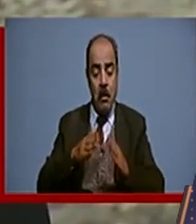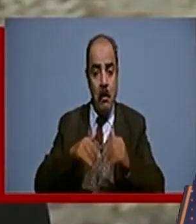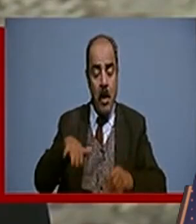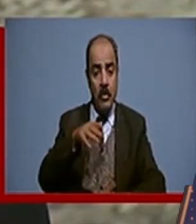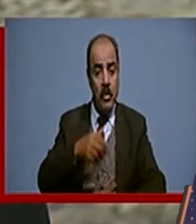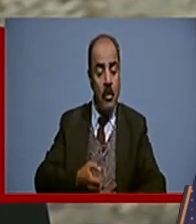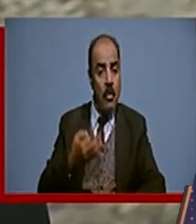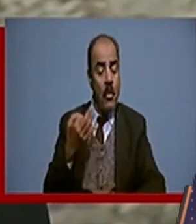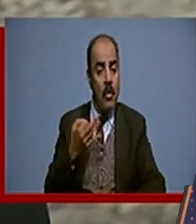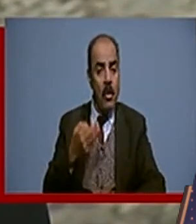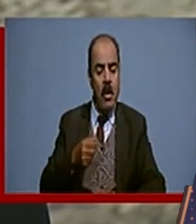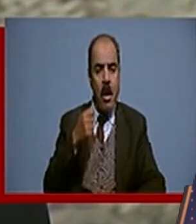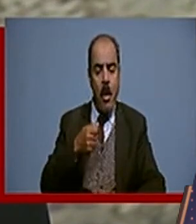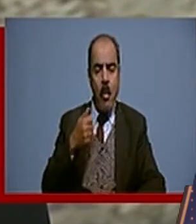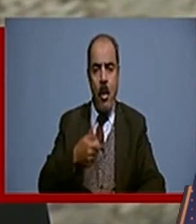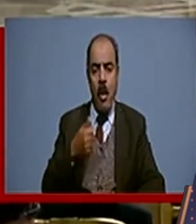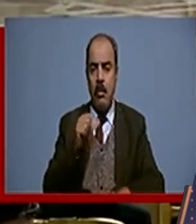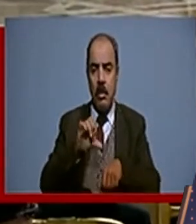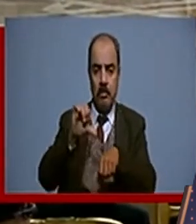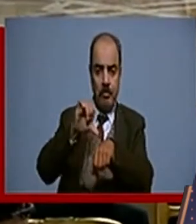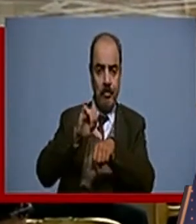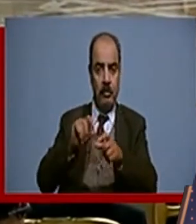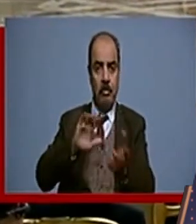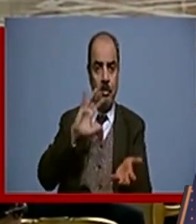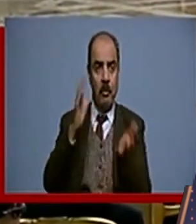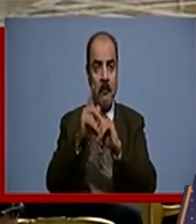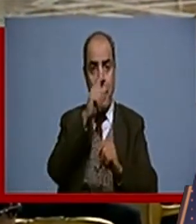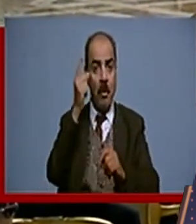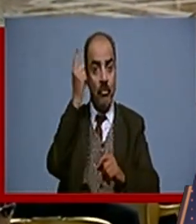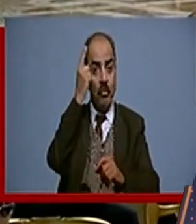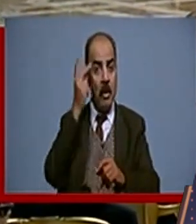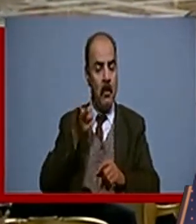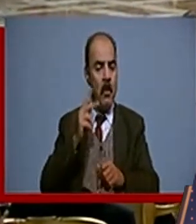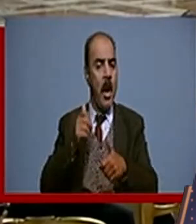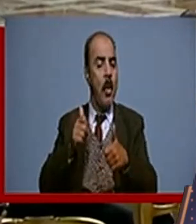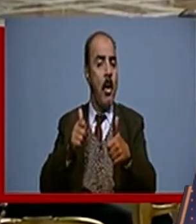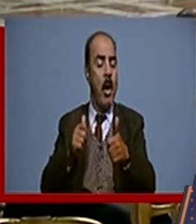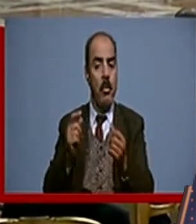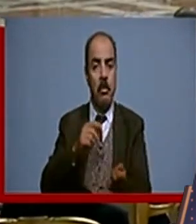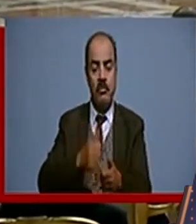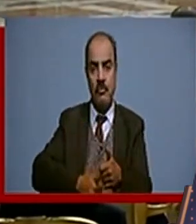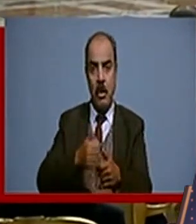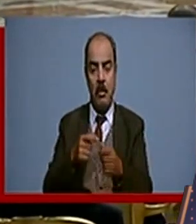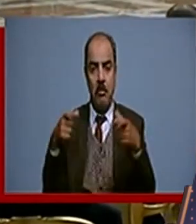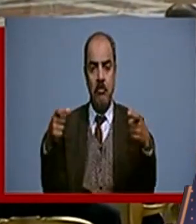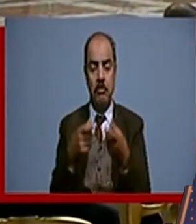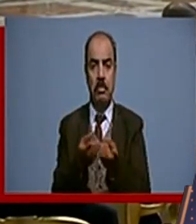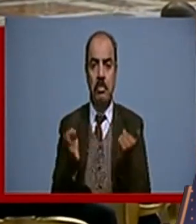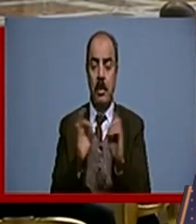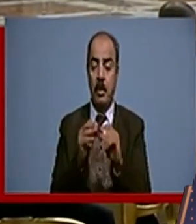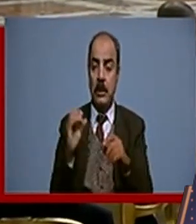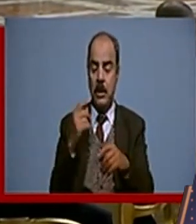على الاستضافة الناجحة لقمة كوب 27، وأود أن أشكر السيد الرئيس